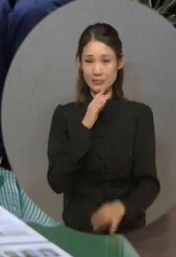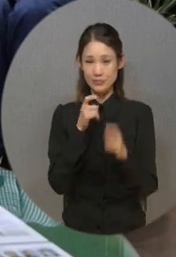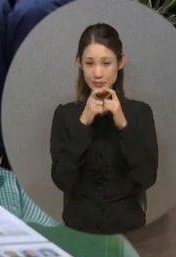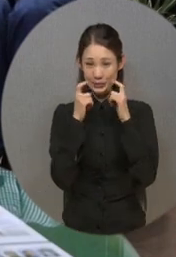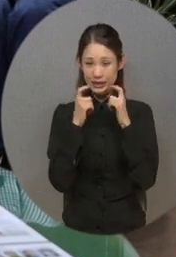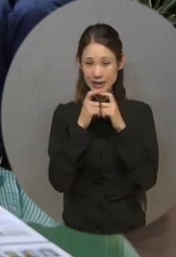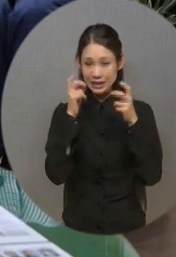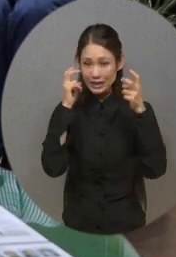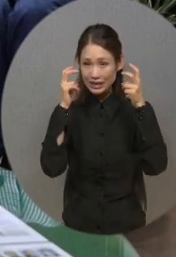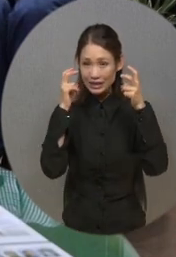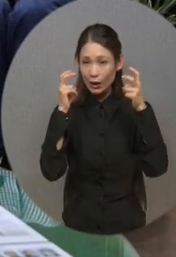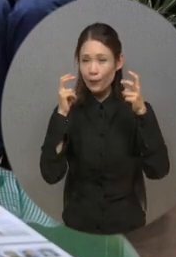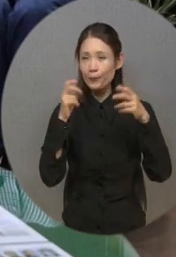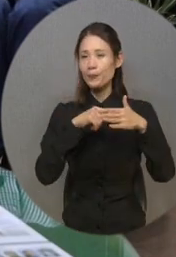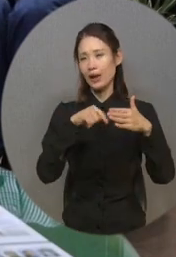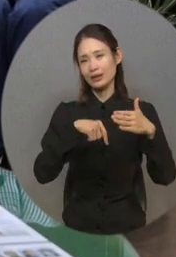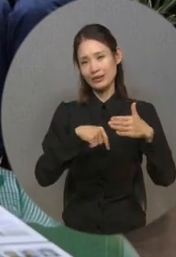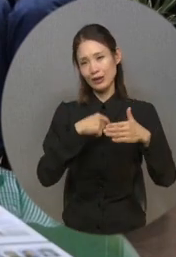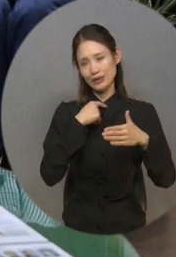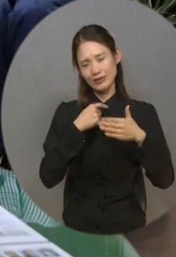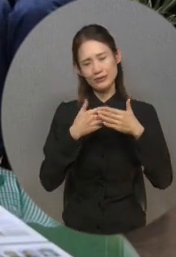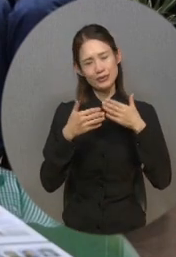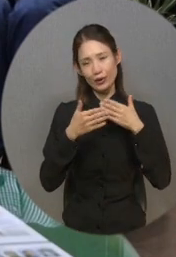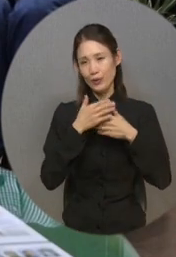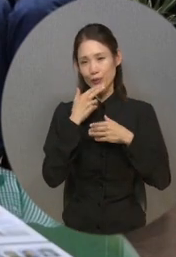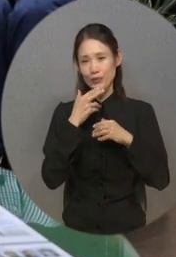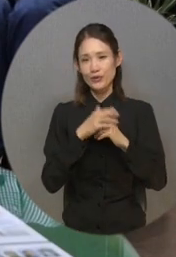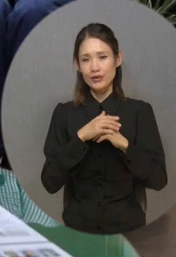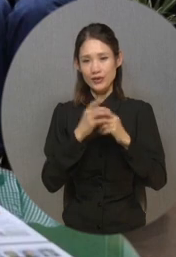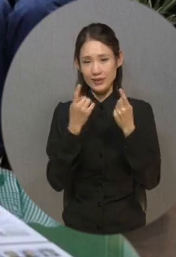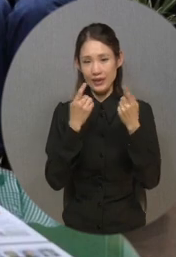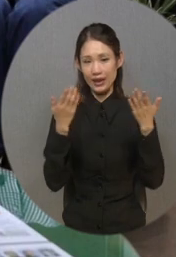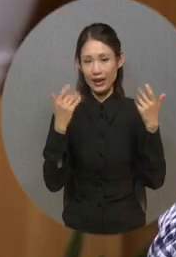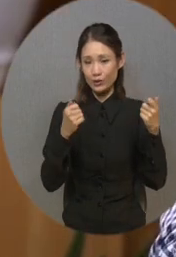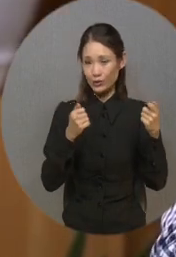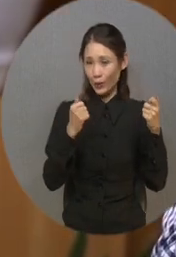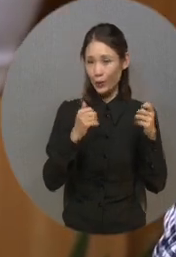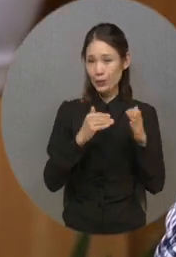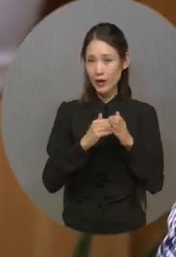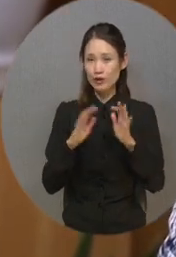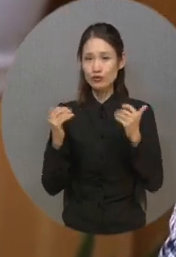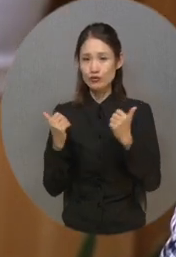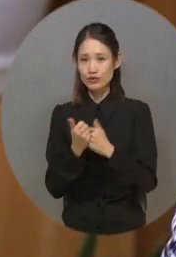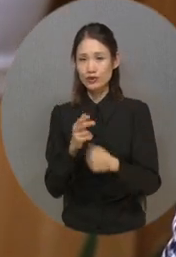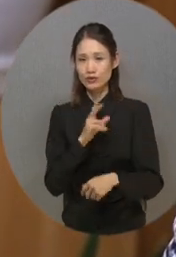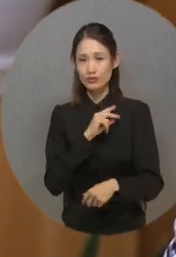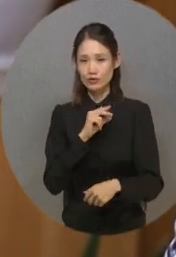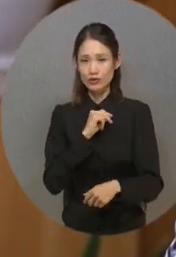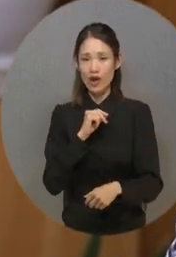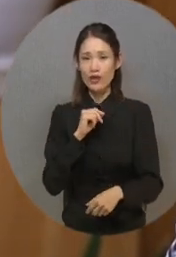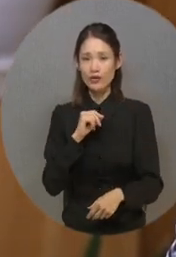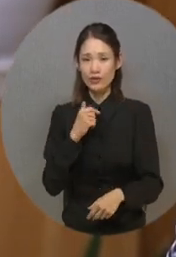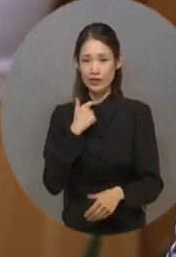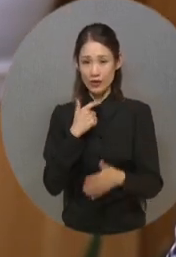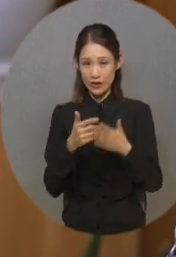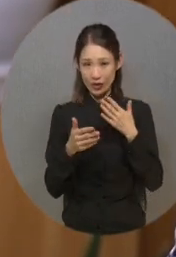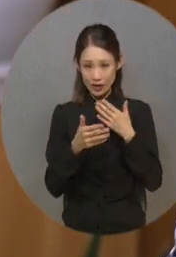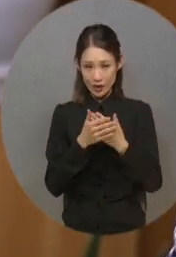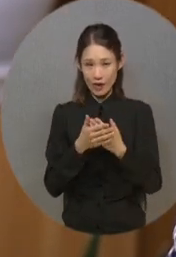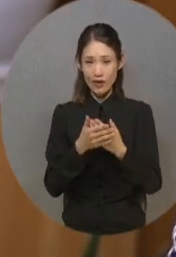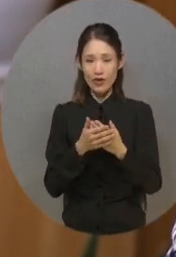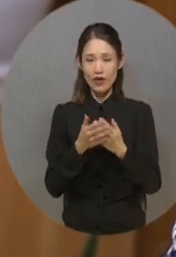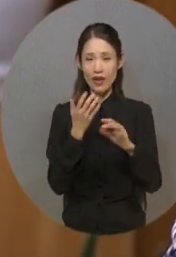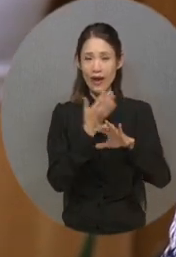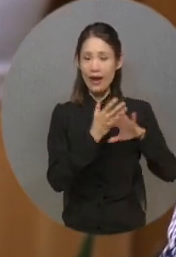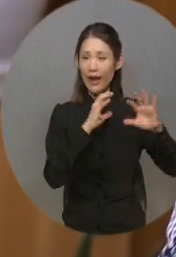민간 기업에서 근무한 적은 없습니다. 대학교 네. 졸업하고 네. 방금 얘기한 것처럼 국회의원도 하고 코트라에서 네. 통상 업무로 해외